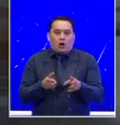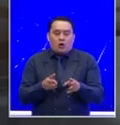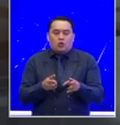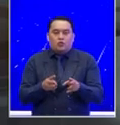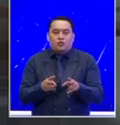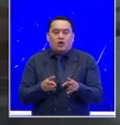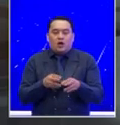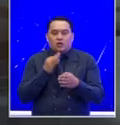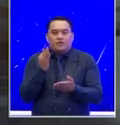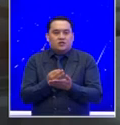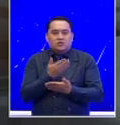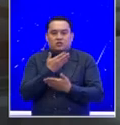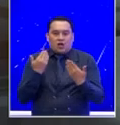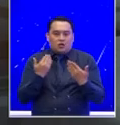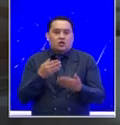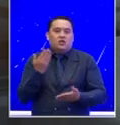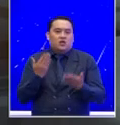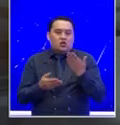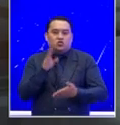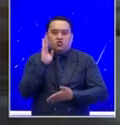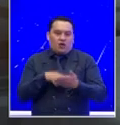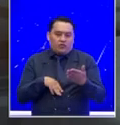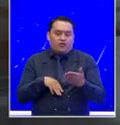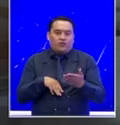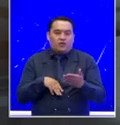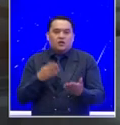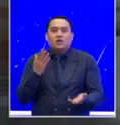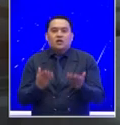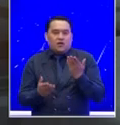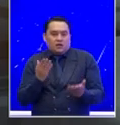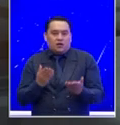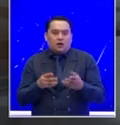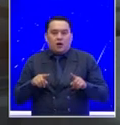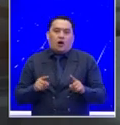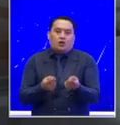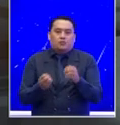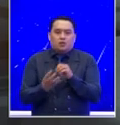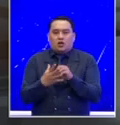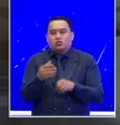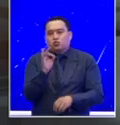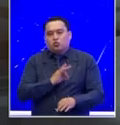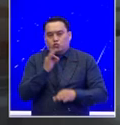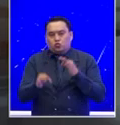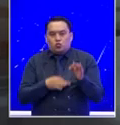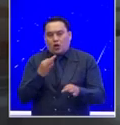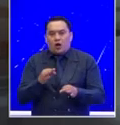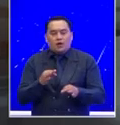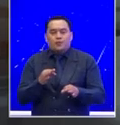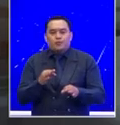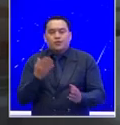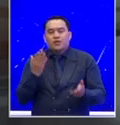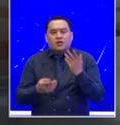деяние, это либо штраф, либо арест на 15 суток,